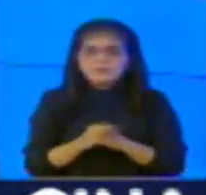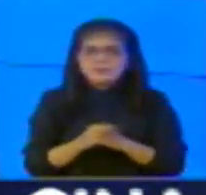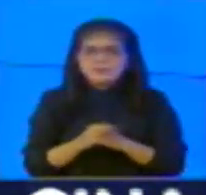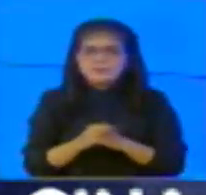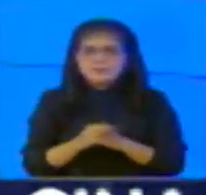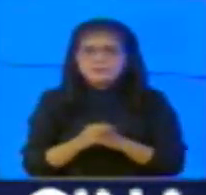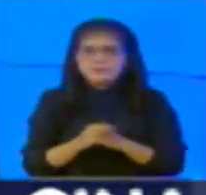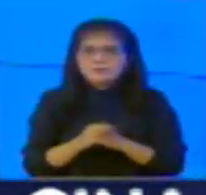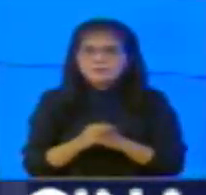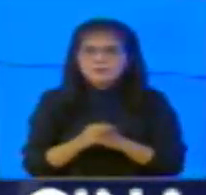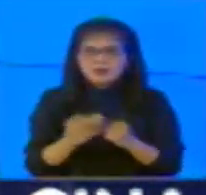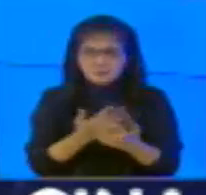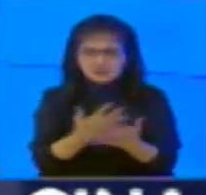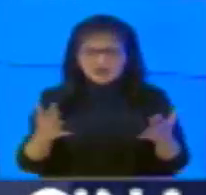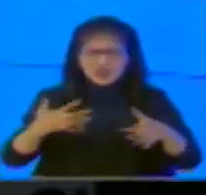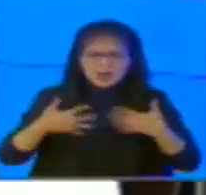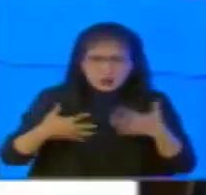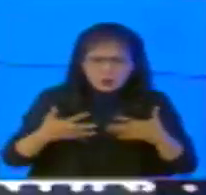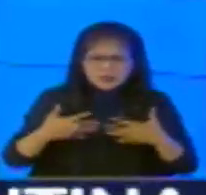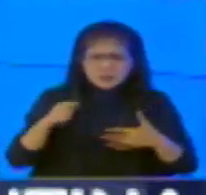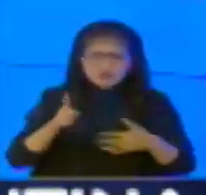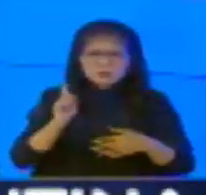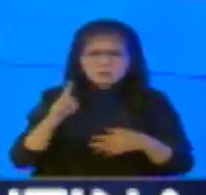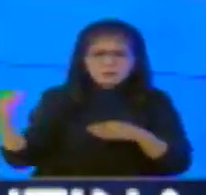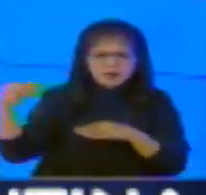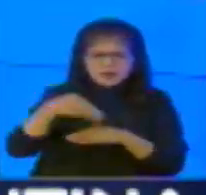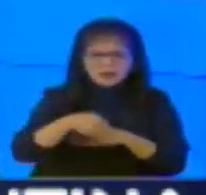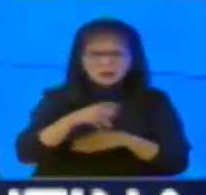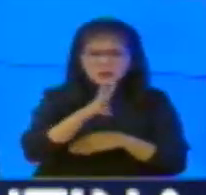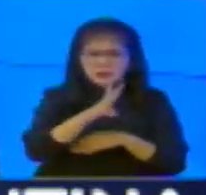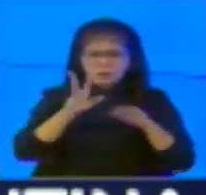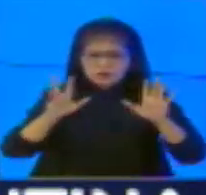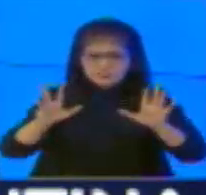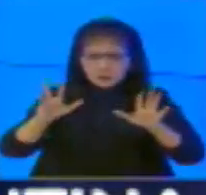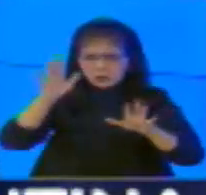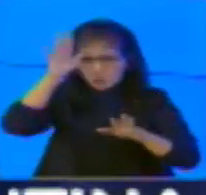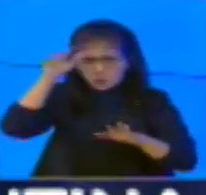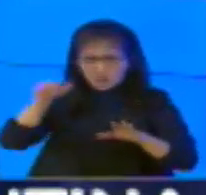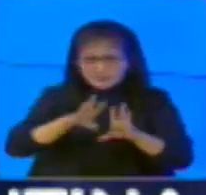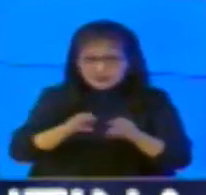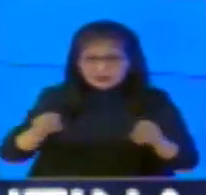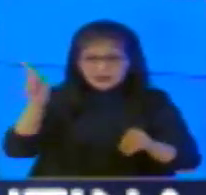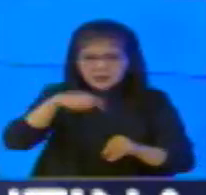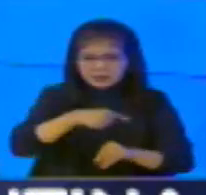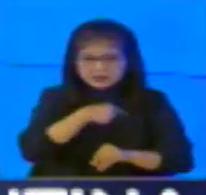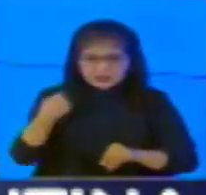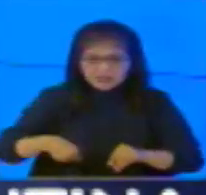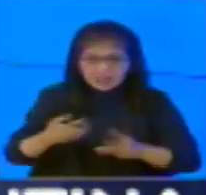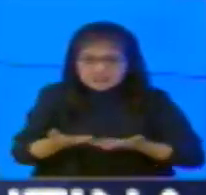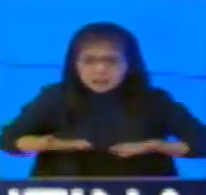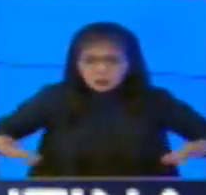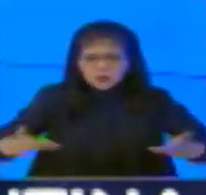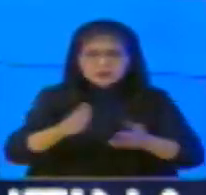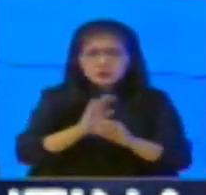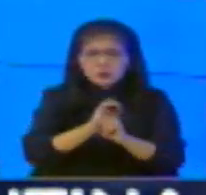masyarakat resah akan kedatangan 39 TK asal China di tengah wabah virus korona apalagi para